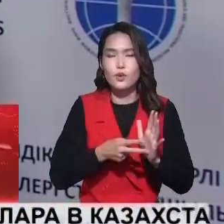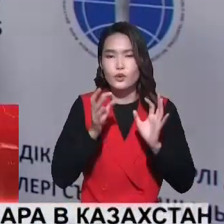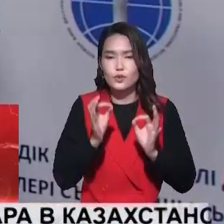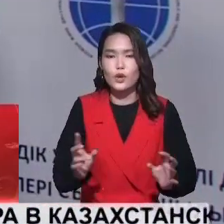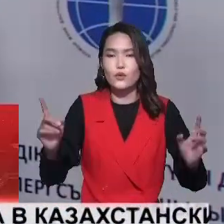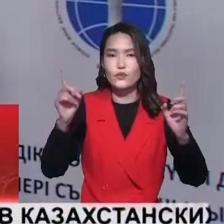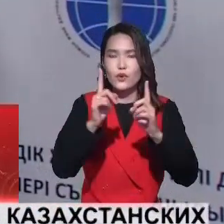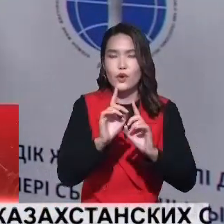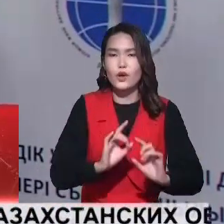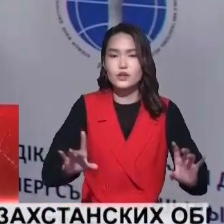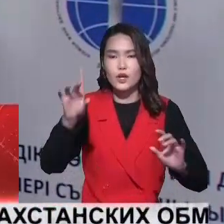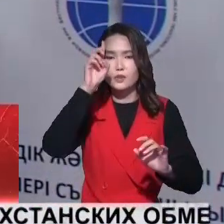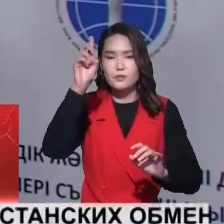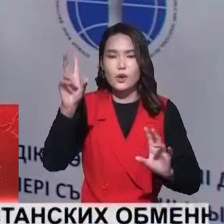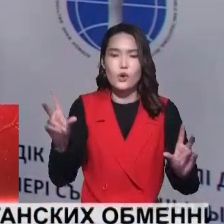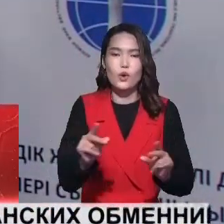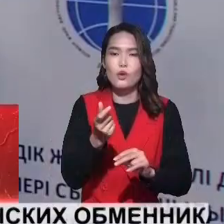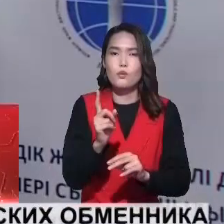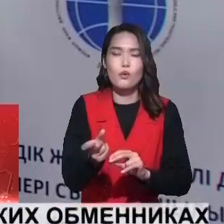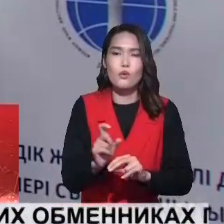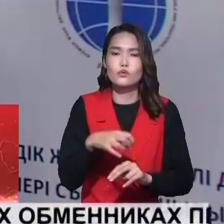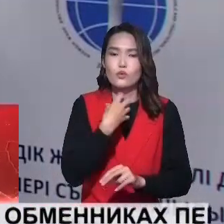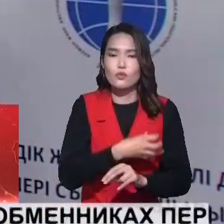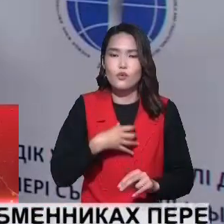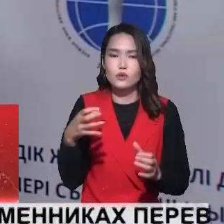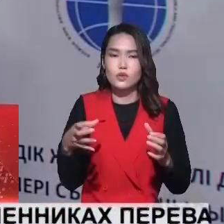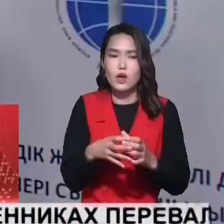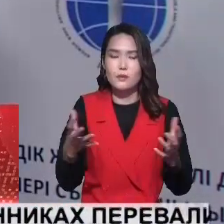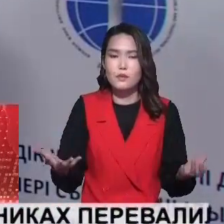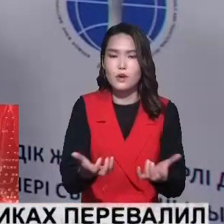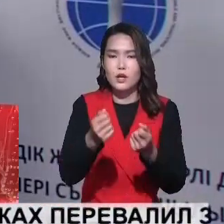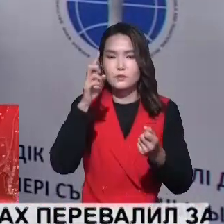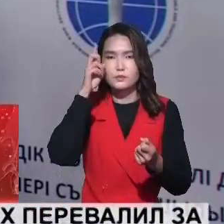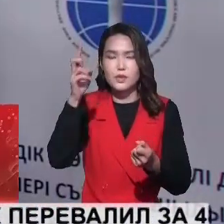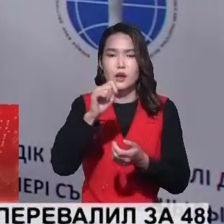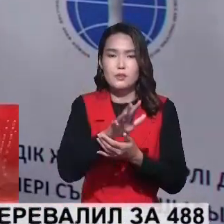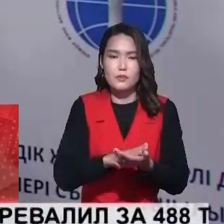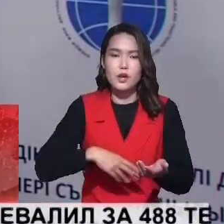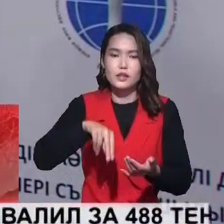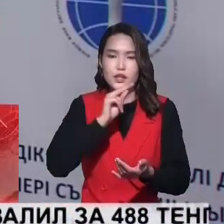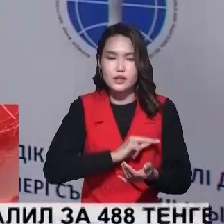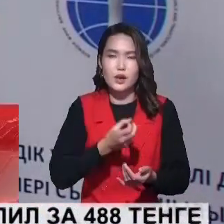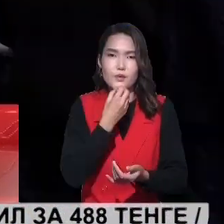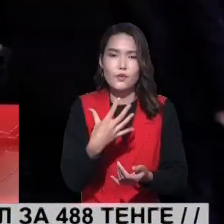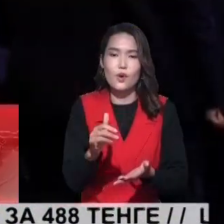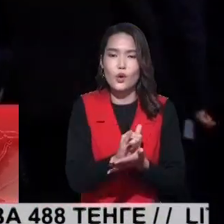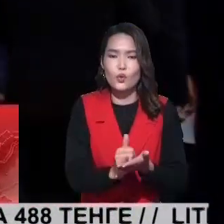и презентации пройдут успешно. Очень важно, что рабочая группа при поддержке правительства Казахстана продолжает работать на хорошем